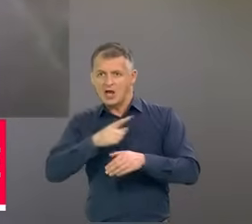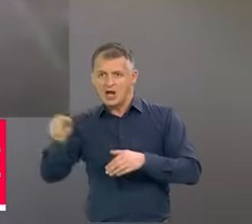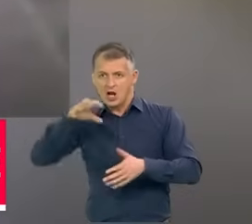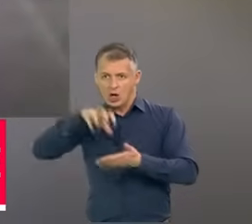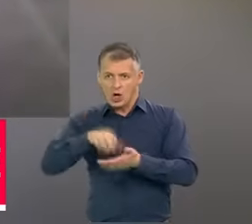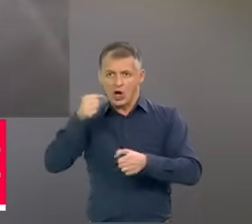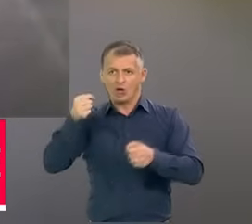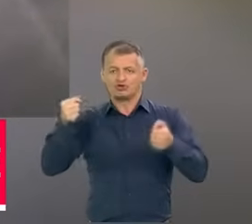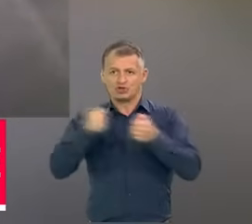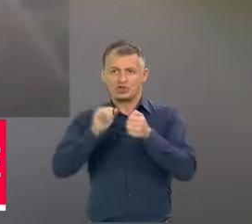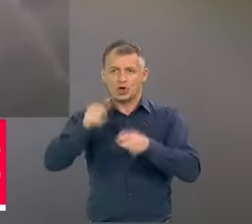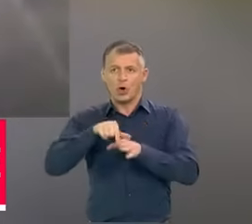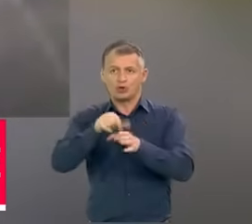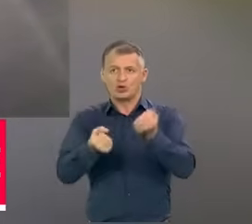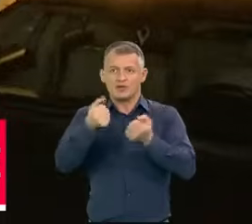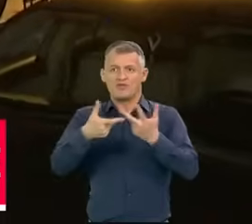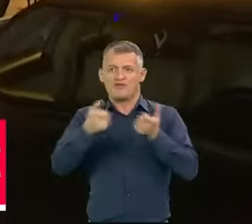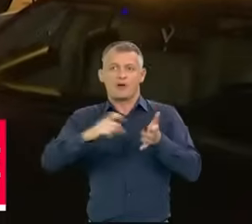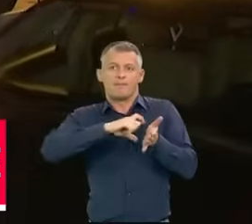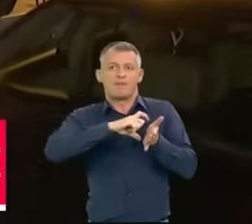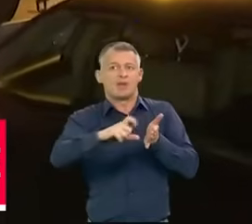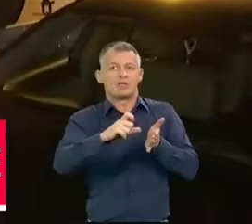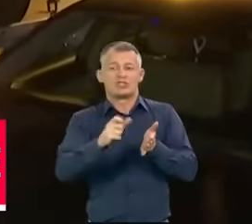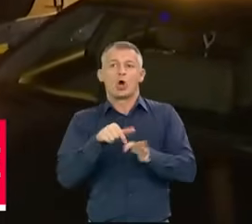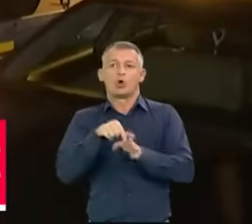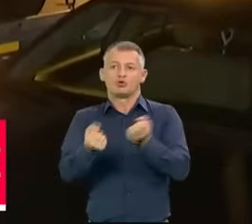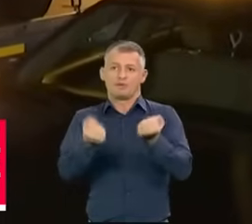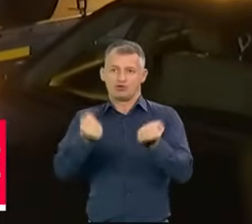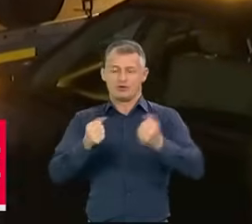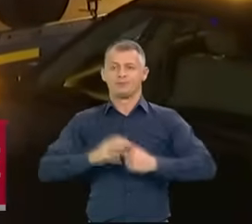accidentului și conducerea unui vehicul fără permis de